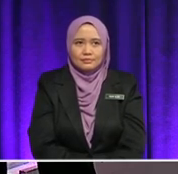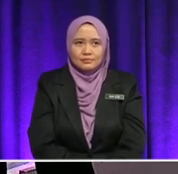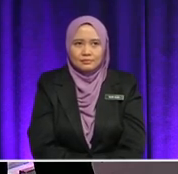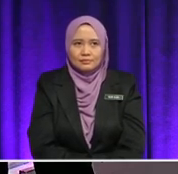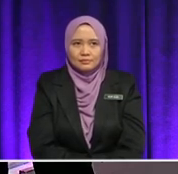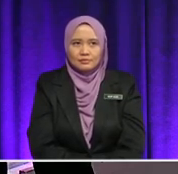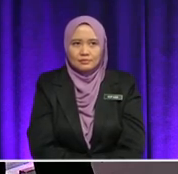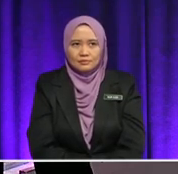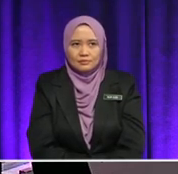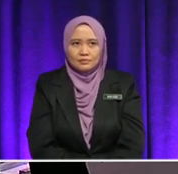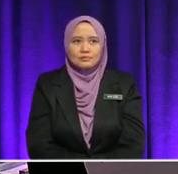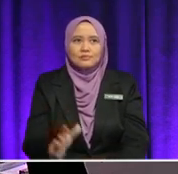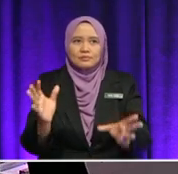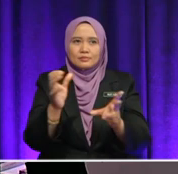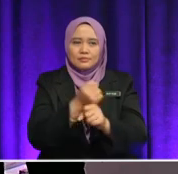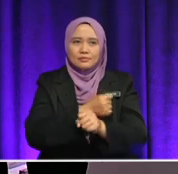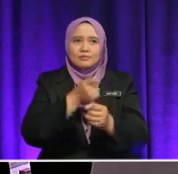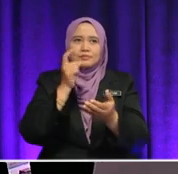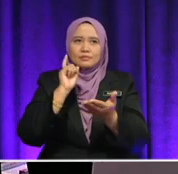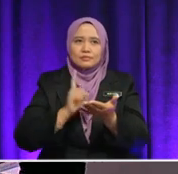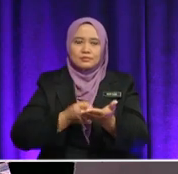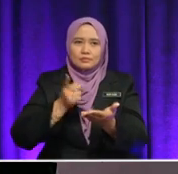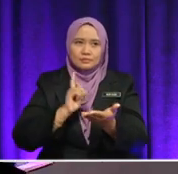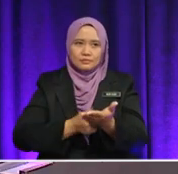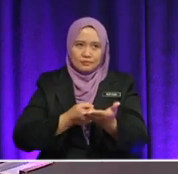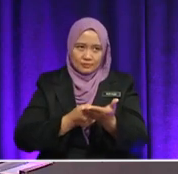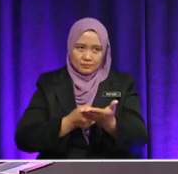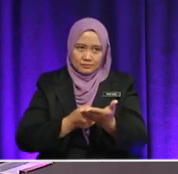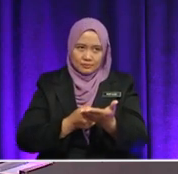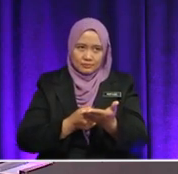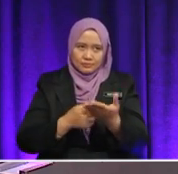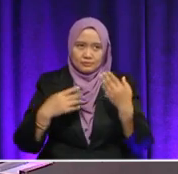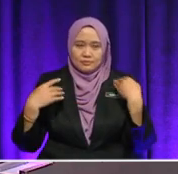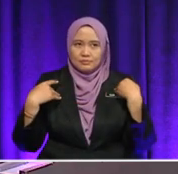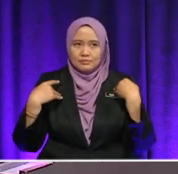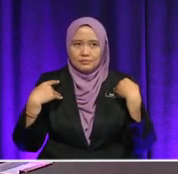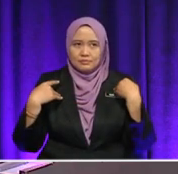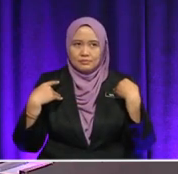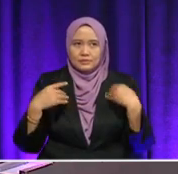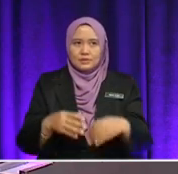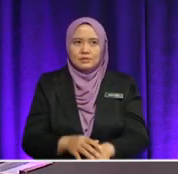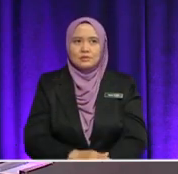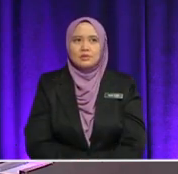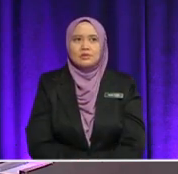tadi adalah membincangkan so kita di perkataan membincangkannya di sini